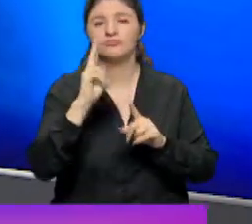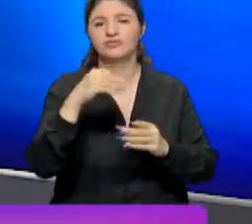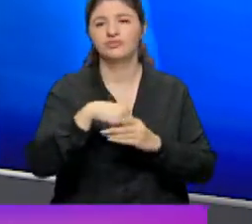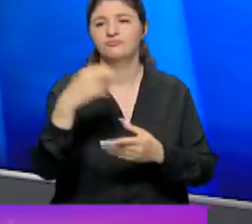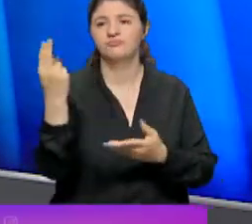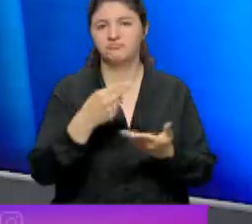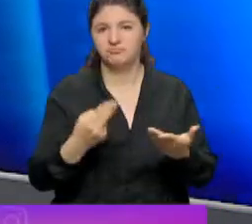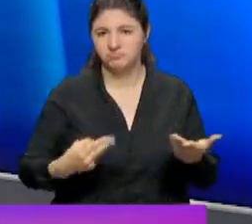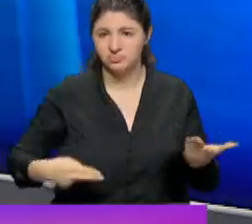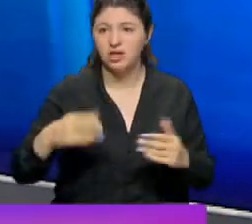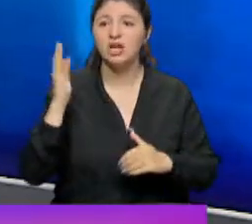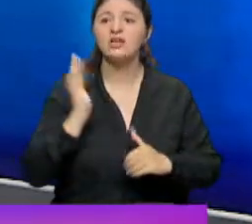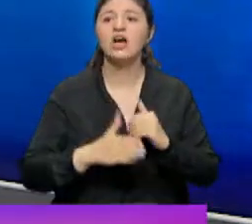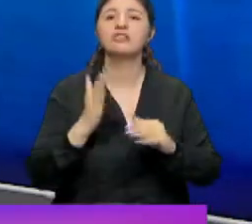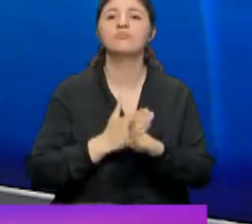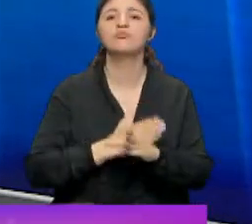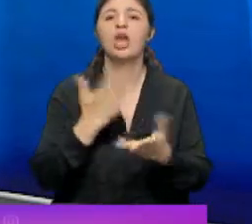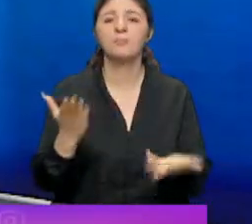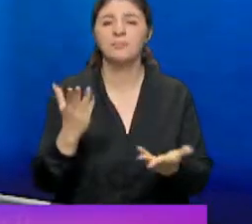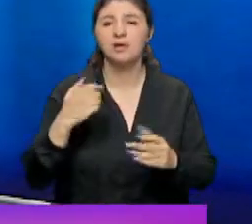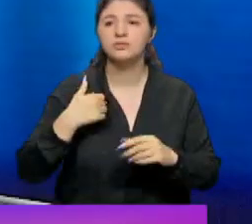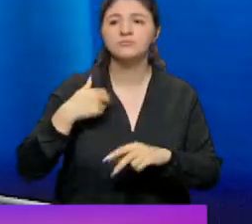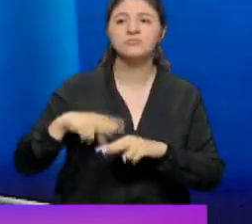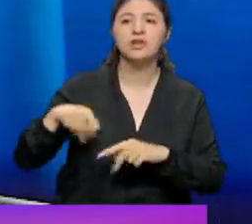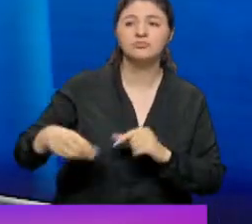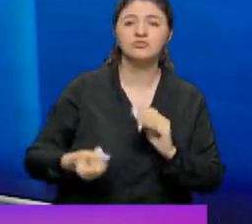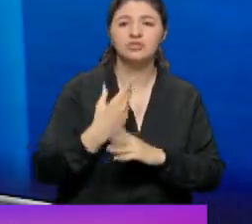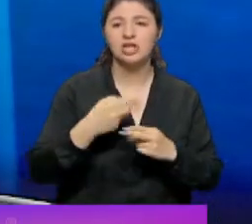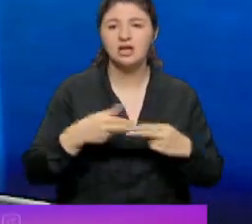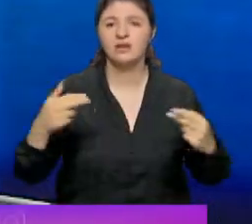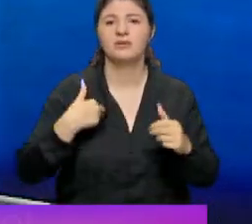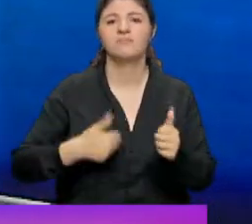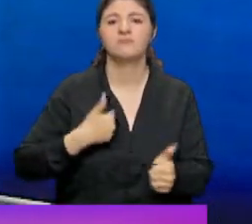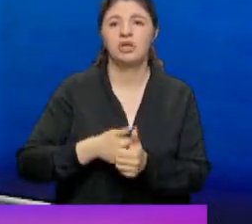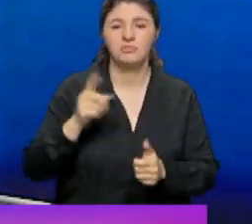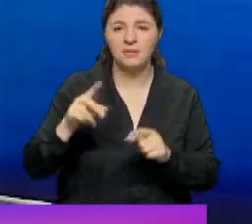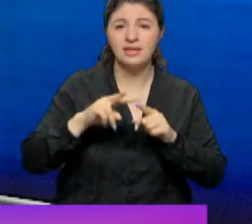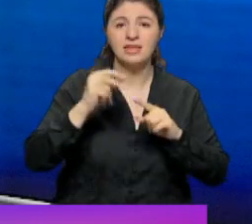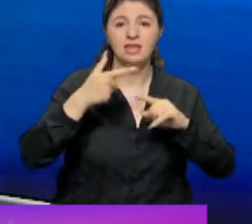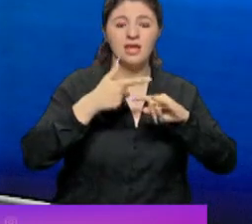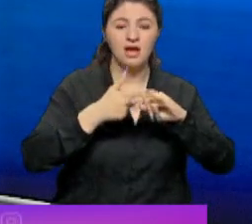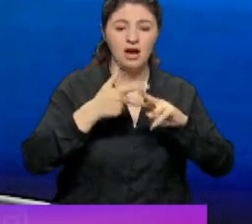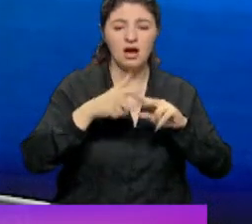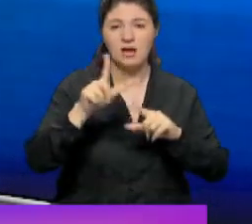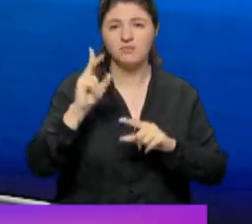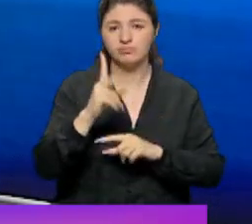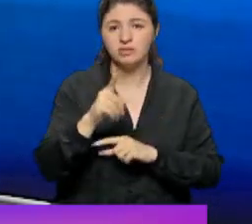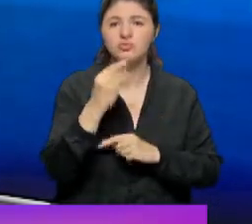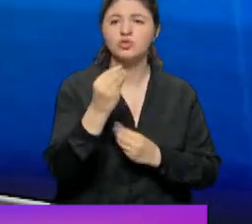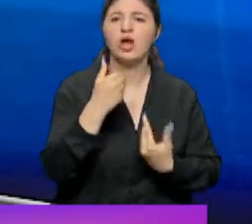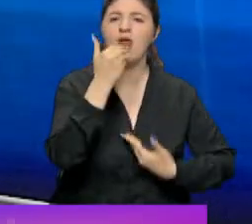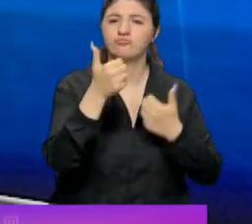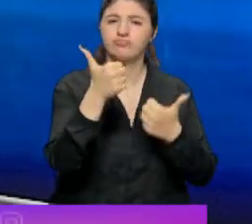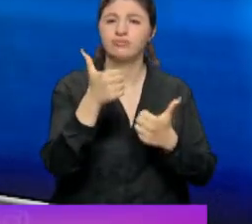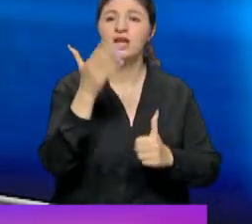için çizdi yassah Hemşerim maaş etimizin çıkış öyküsü de Barış manıma gel Kemal 10 Lite sen dedi bunu güzel